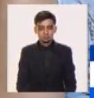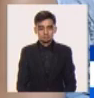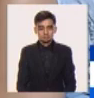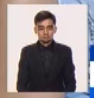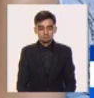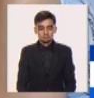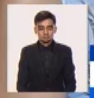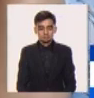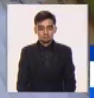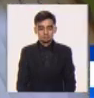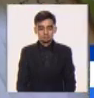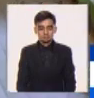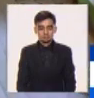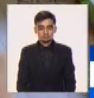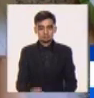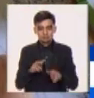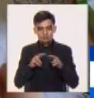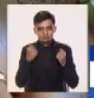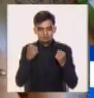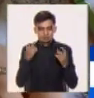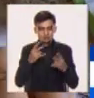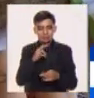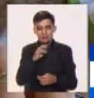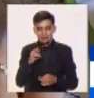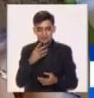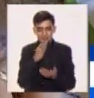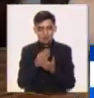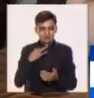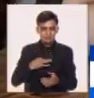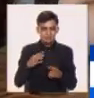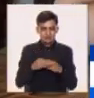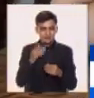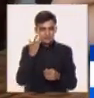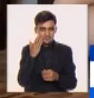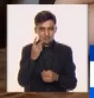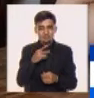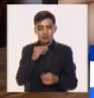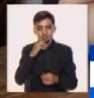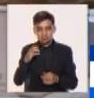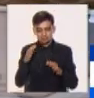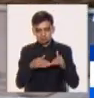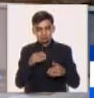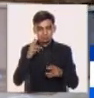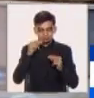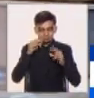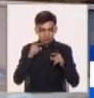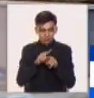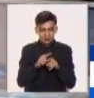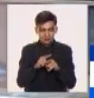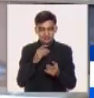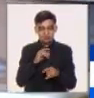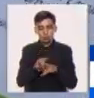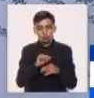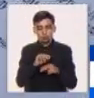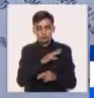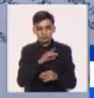два. Ага. Такую разминку Дана Чернякова со своим сыном делает каждые 2 часа. Мама ученика 4 класса